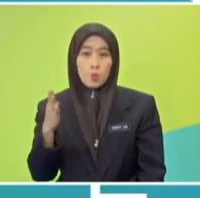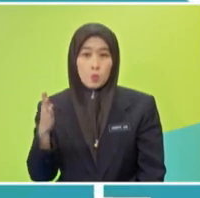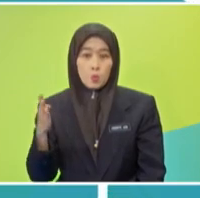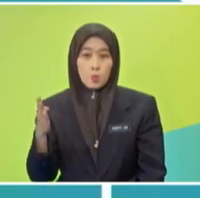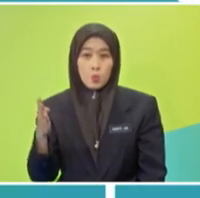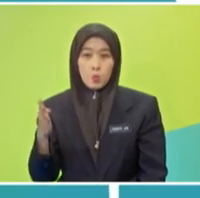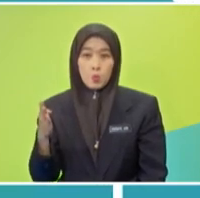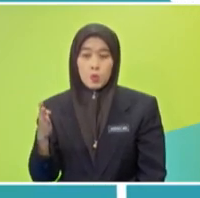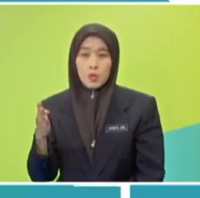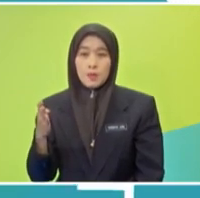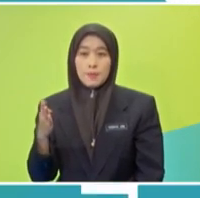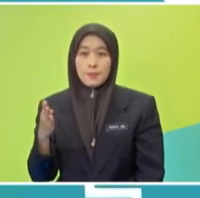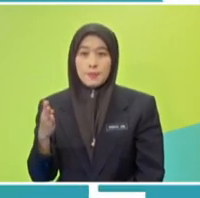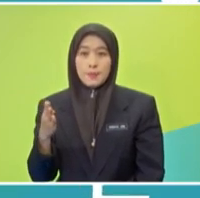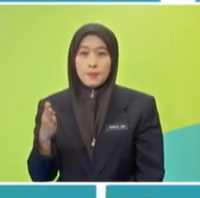biru